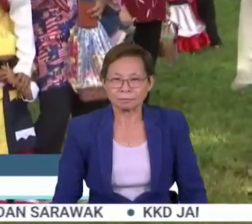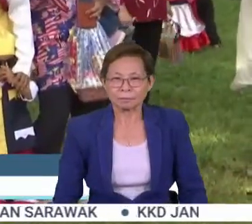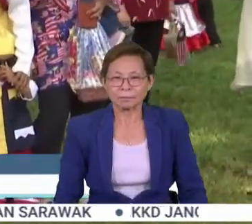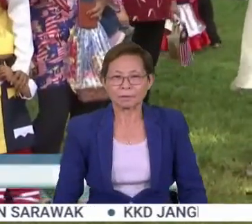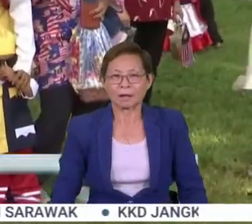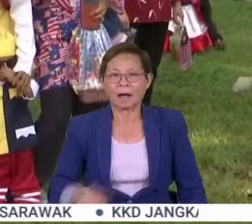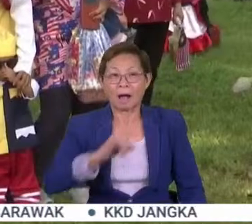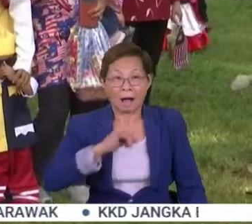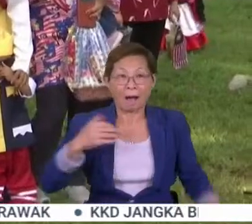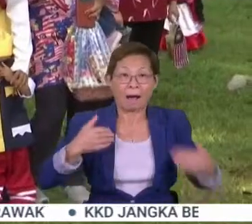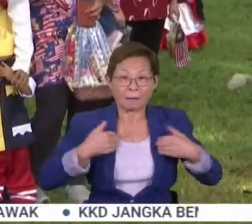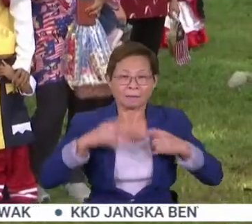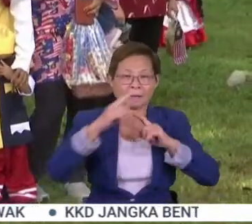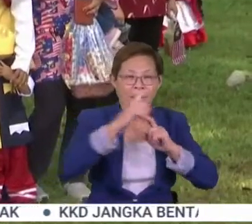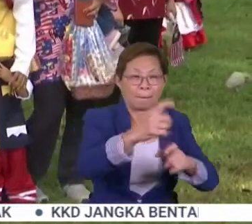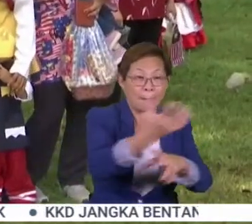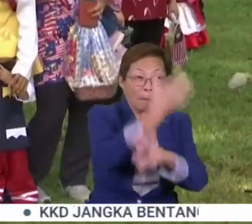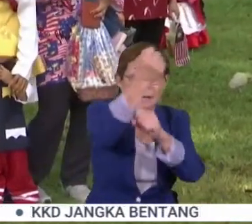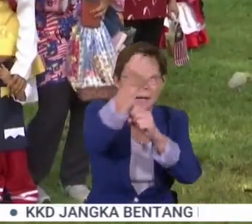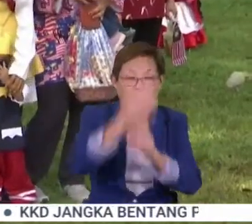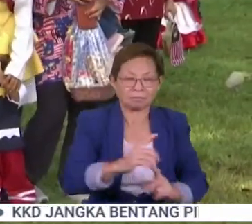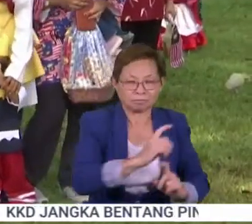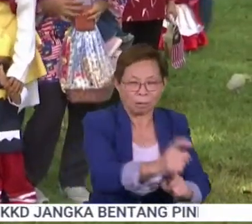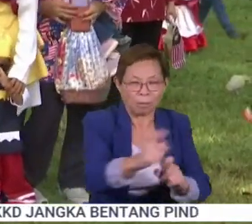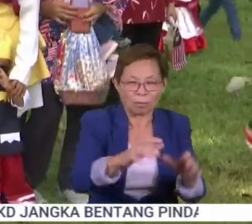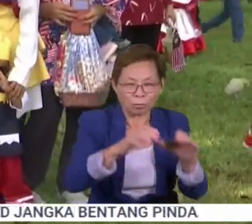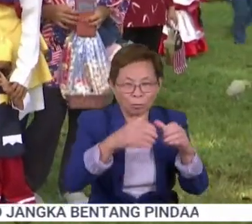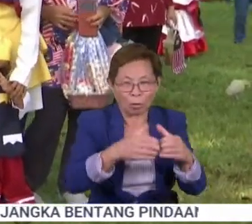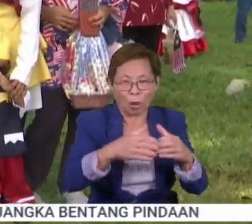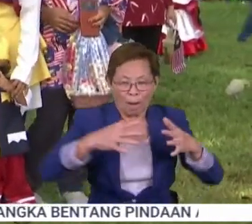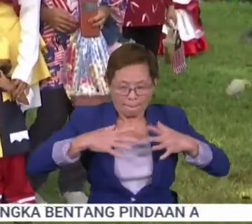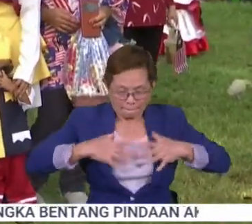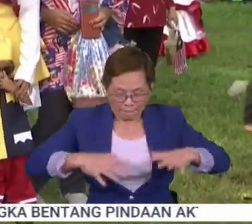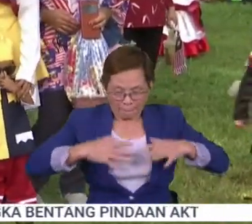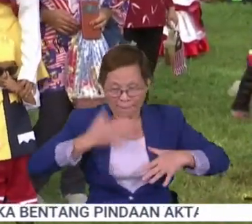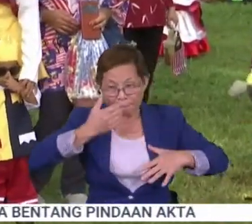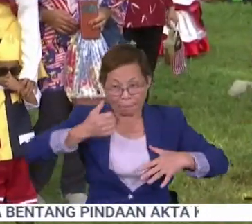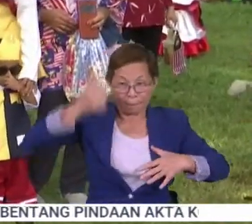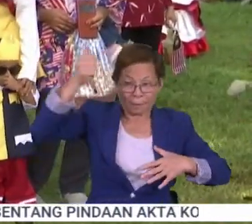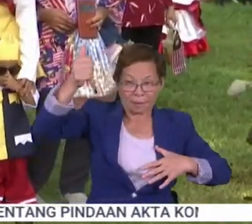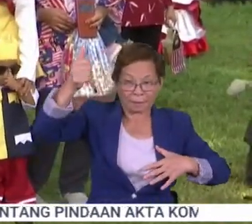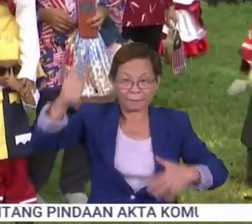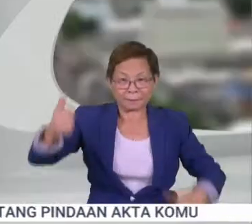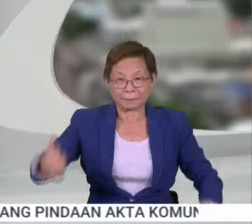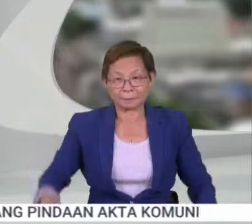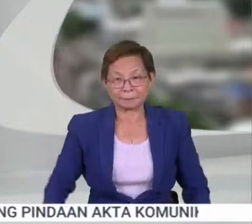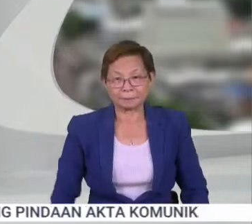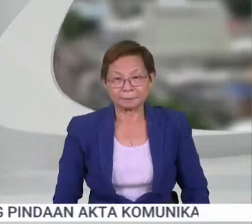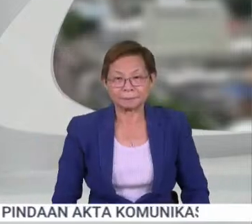Beliau turut menyampaikan hadiah kepada pemenang bagi kategori pakaian terbaik.